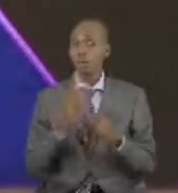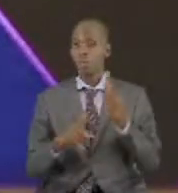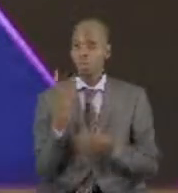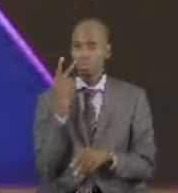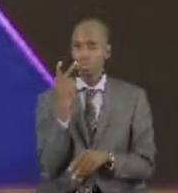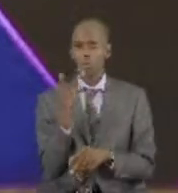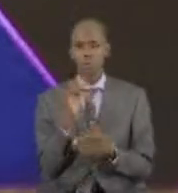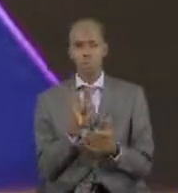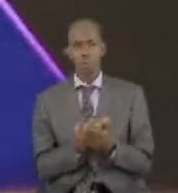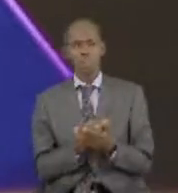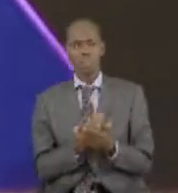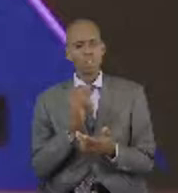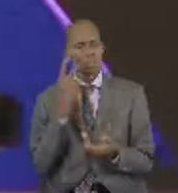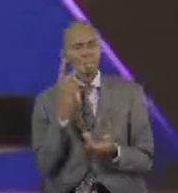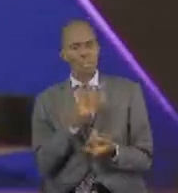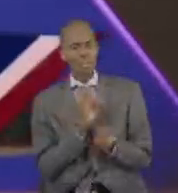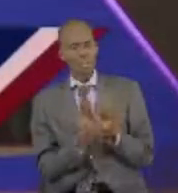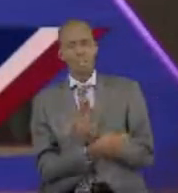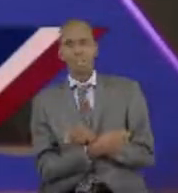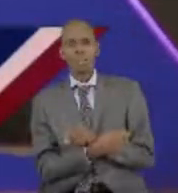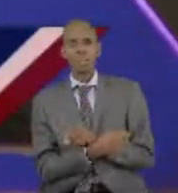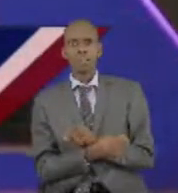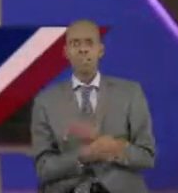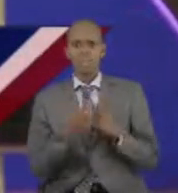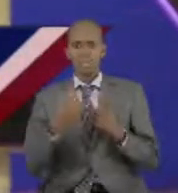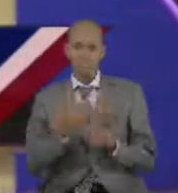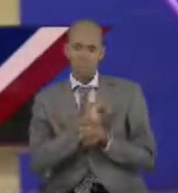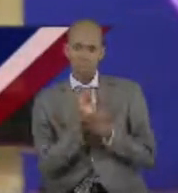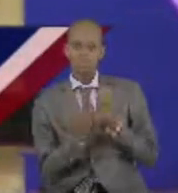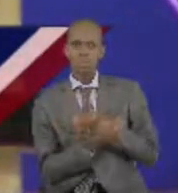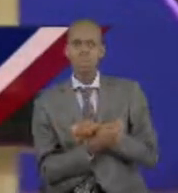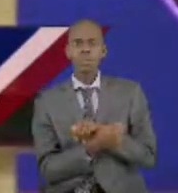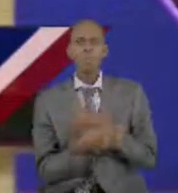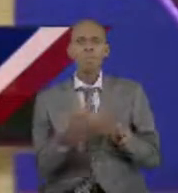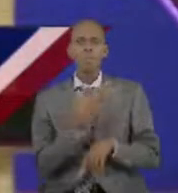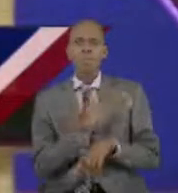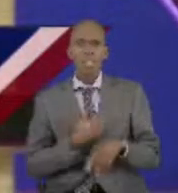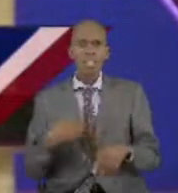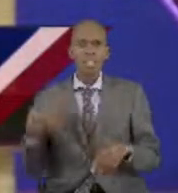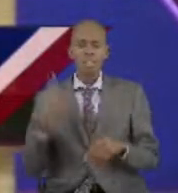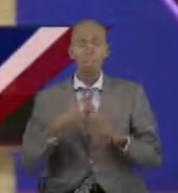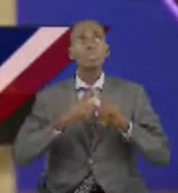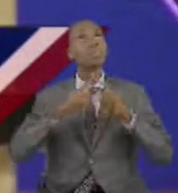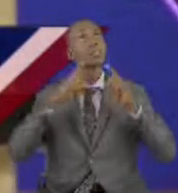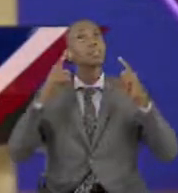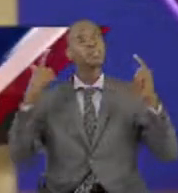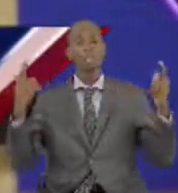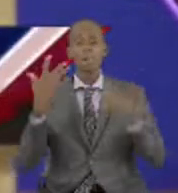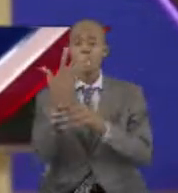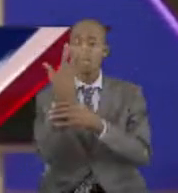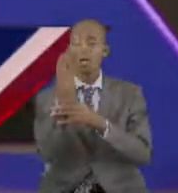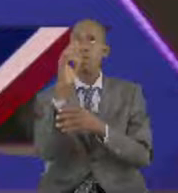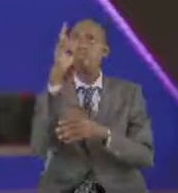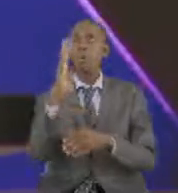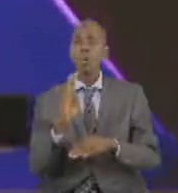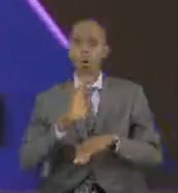ce changement. Les gens pouvaient reconnaître le changement, la transformation et la main surnaturelle de